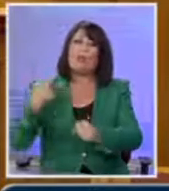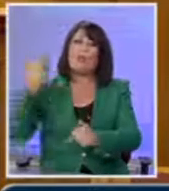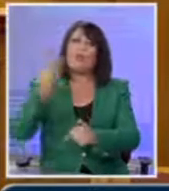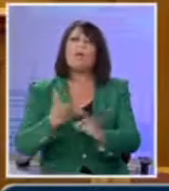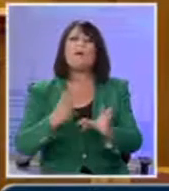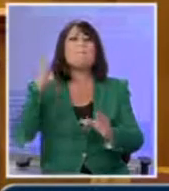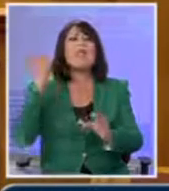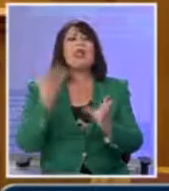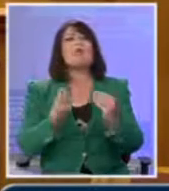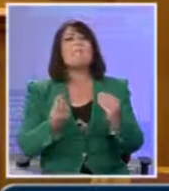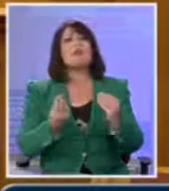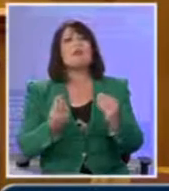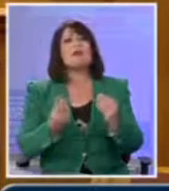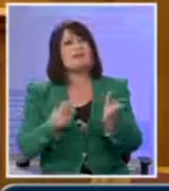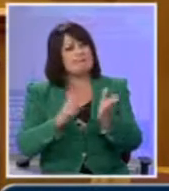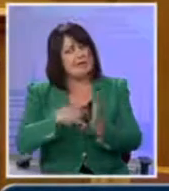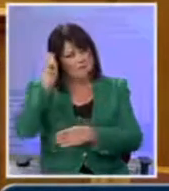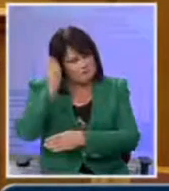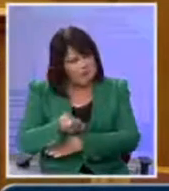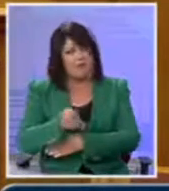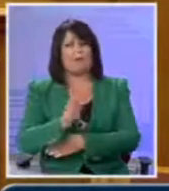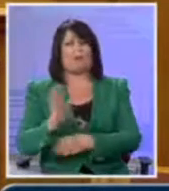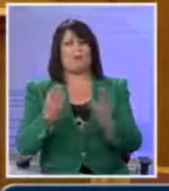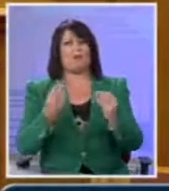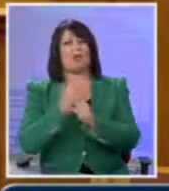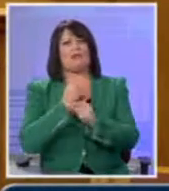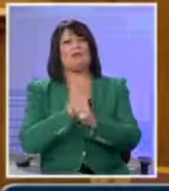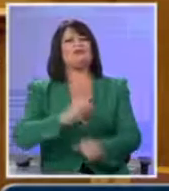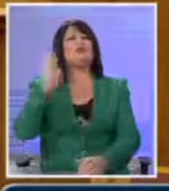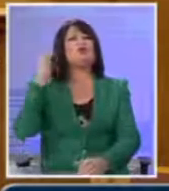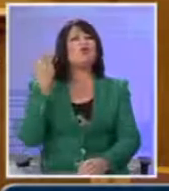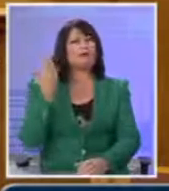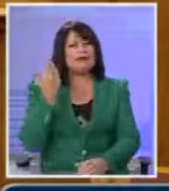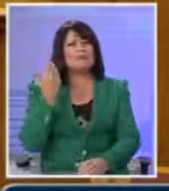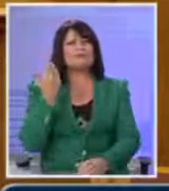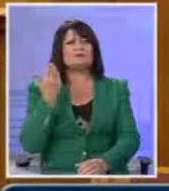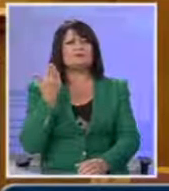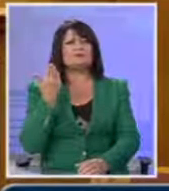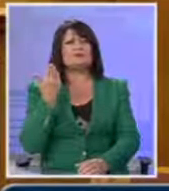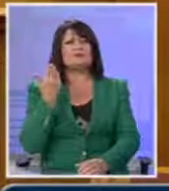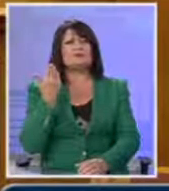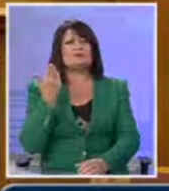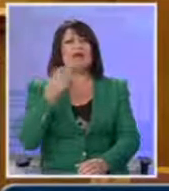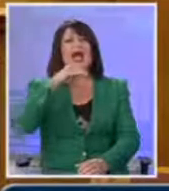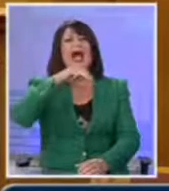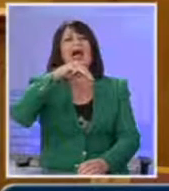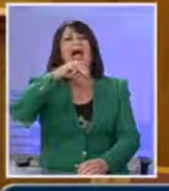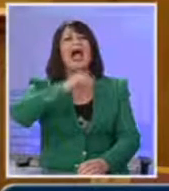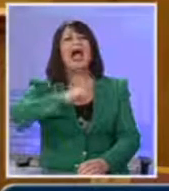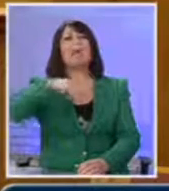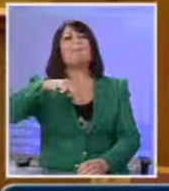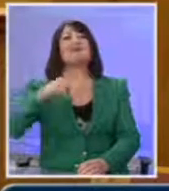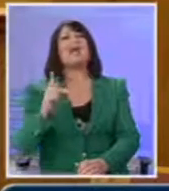άνθρωποι στο παρελθόν και οφείλω να τους το αναγνωρίσω. Από την εποχή του ΆΜΚΑ, του Δημήτρη του Σιούφα,